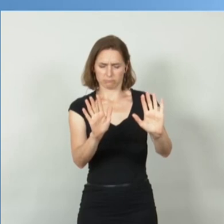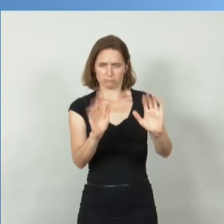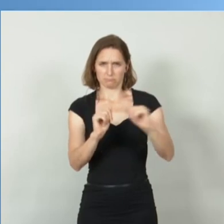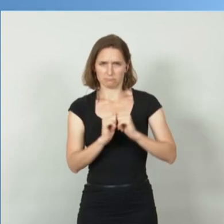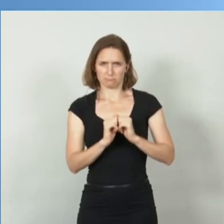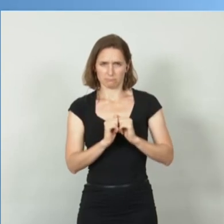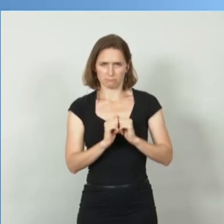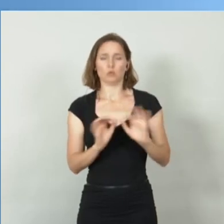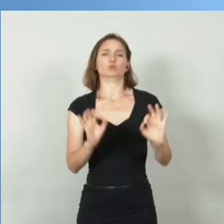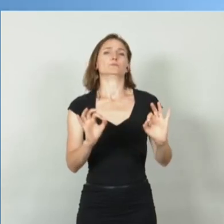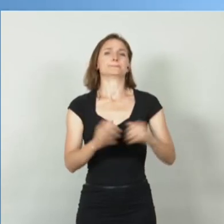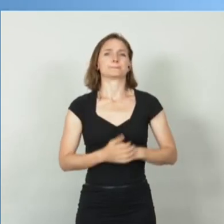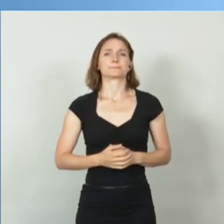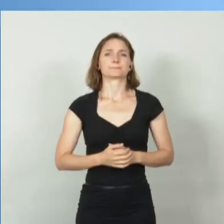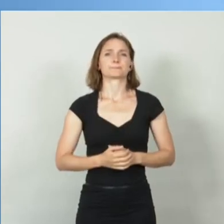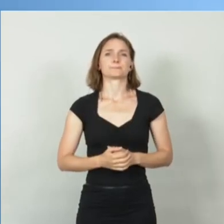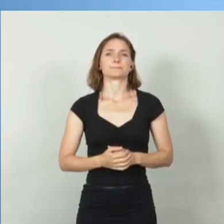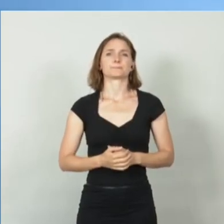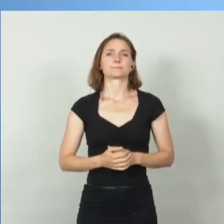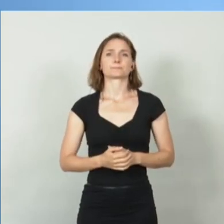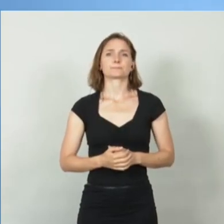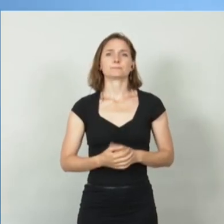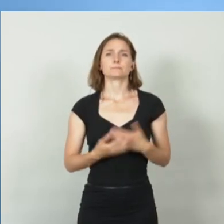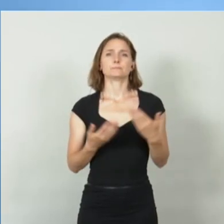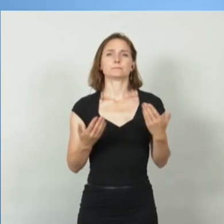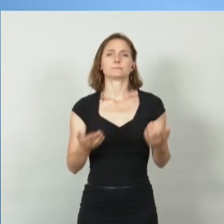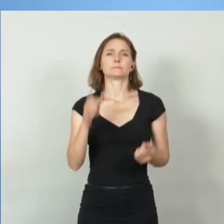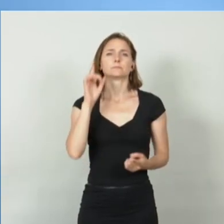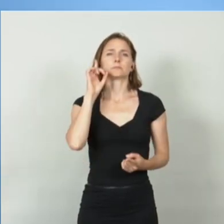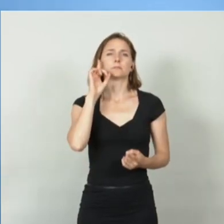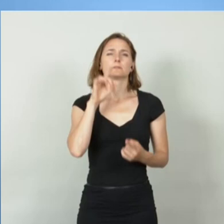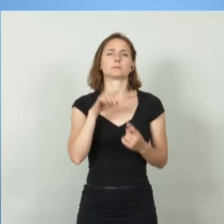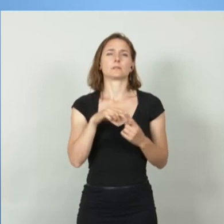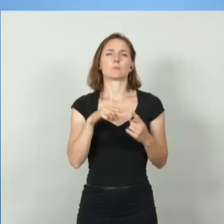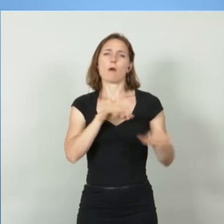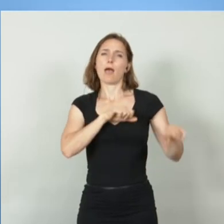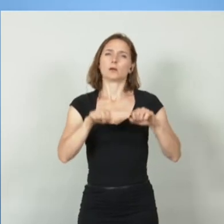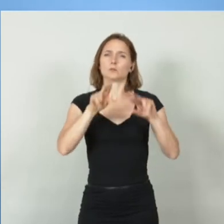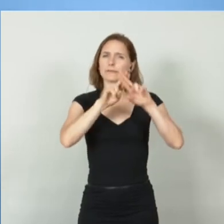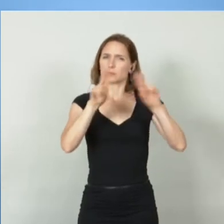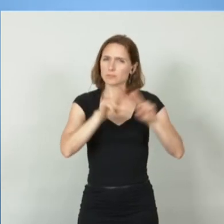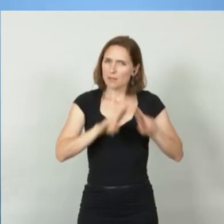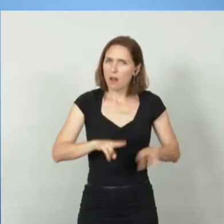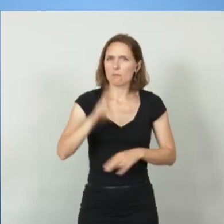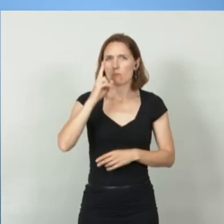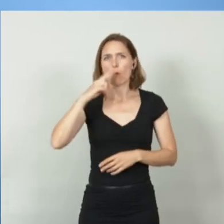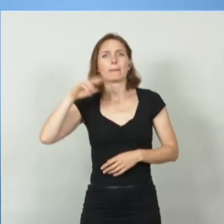oui c'est ça on est sur l'action internationale européenne